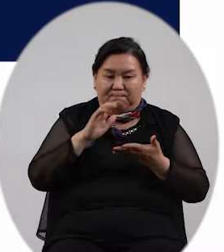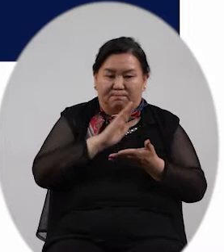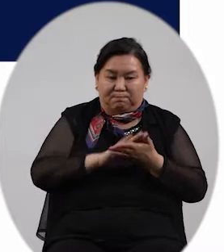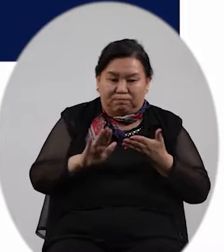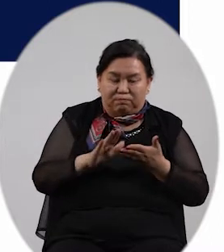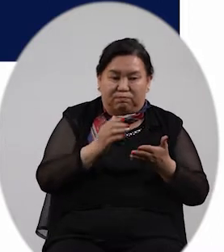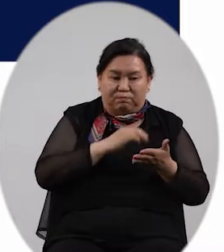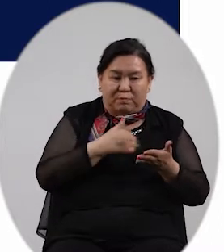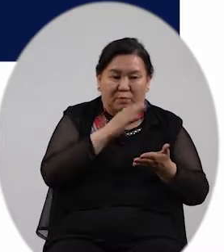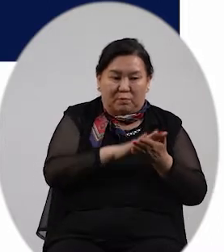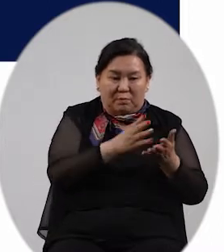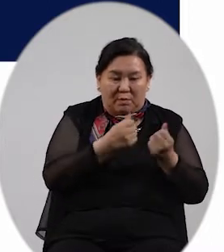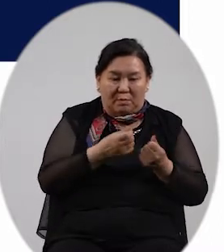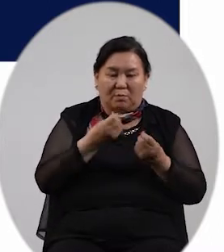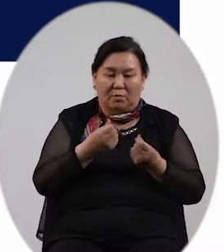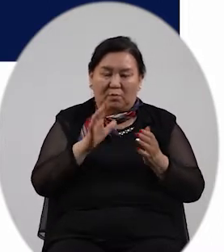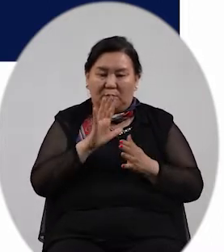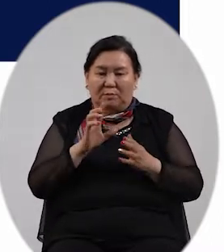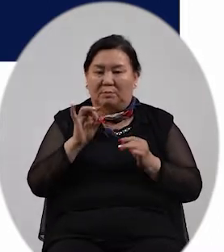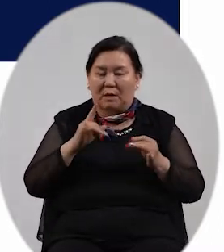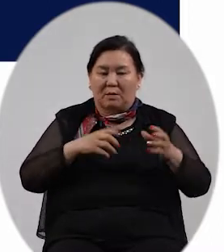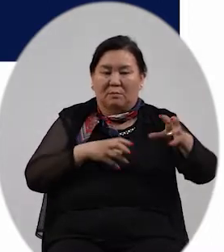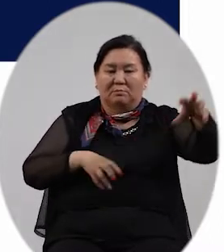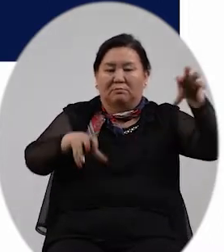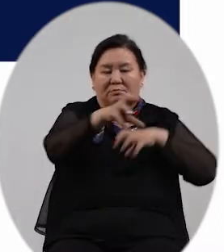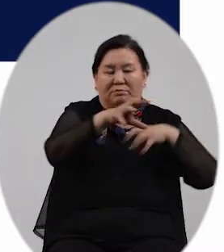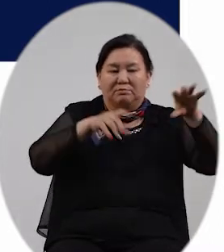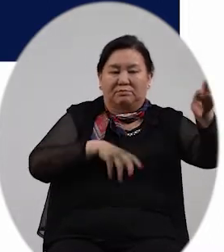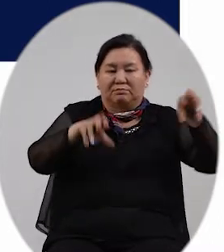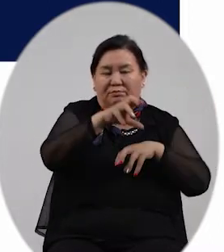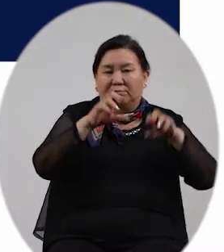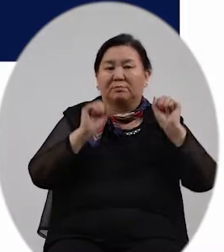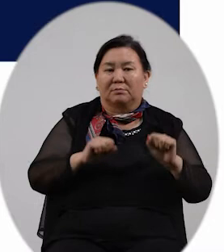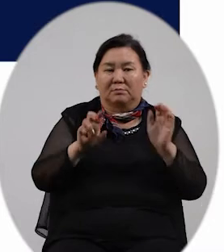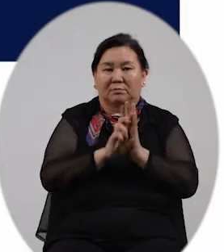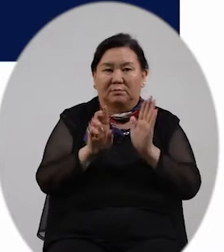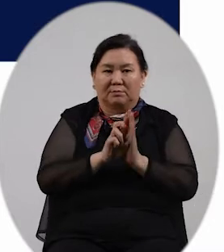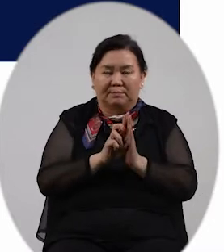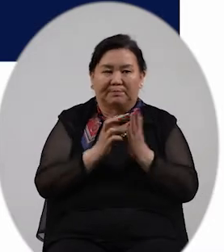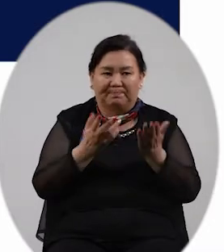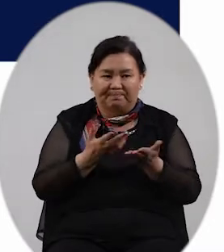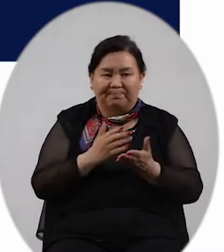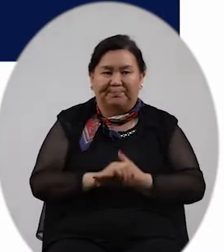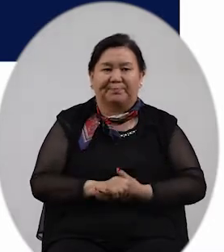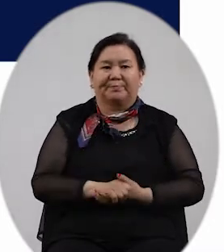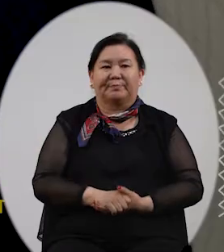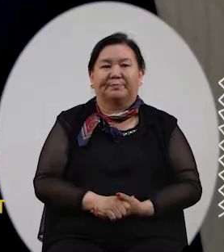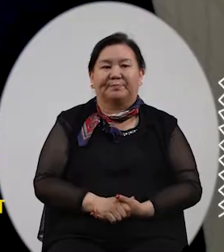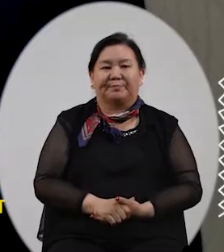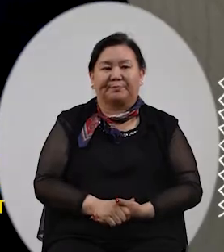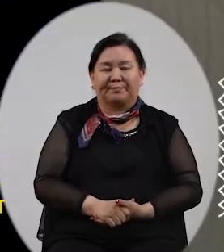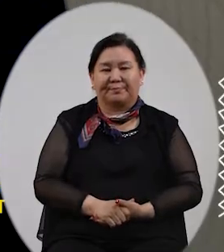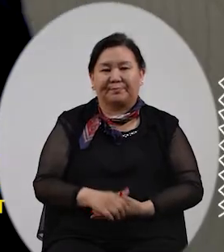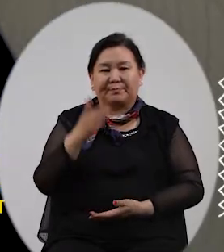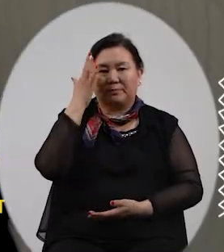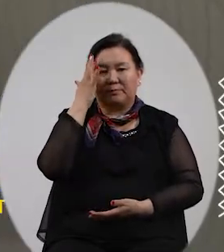нөхцөлд заавал мөнгөөр биш ямарваа нэгэн бараа үйлчлэгээр эргүүлээд төлөх юм боломжтой. Энийг бол гэрээн дээрээ заана гэсэн ийм үг бахна. За